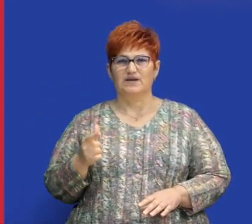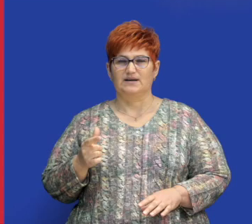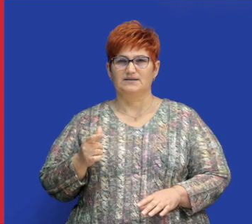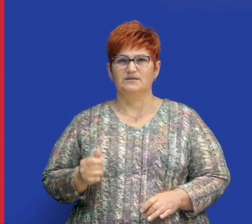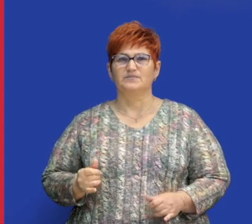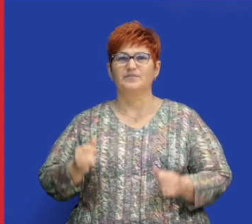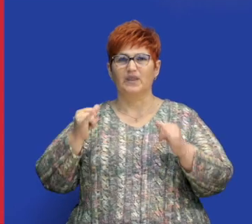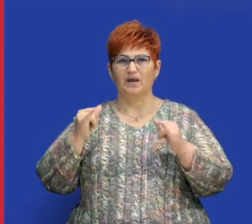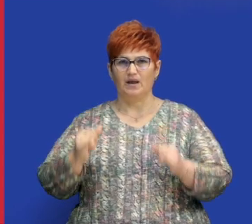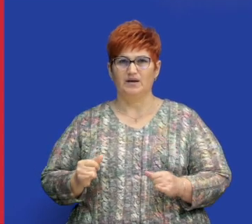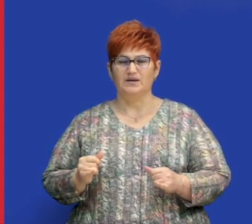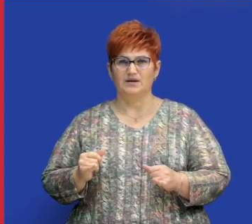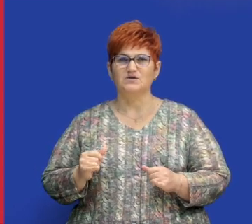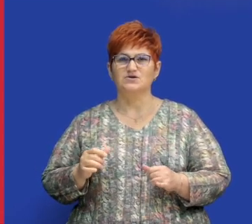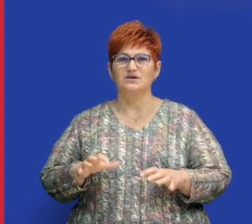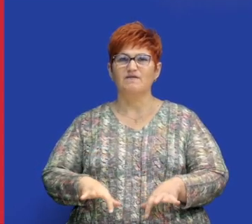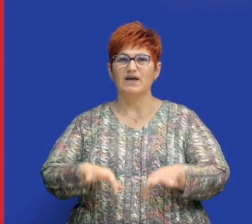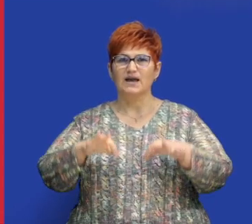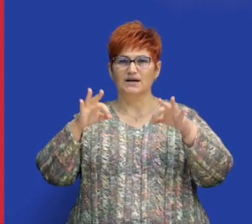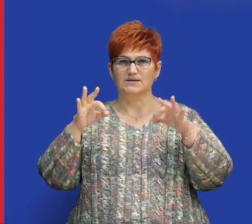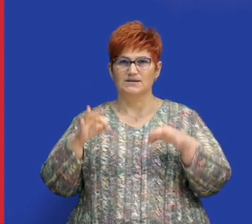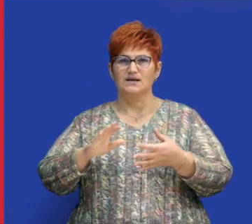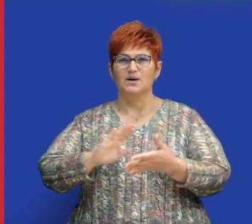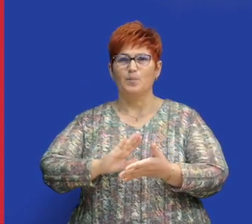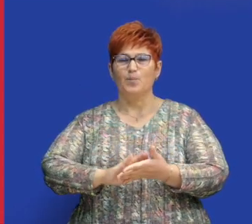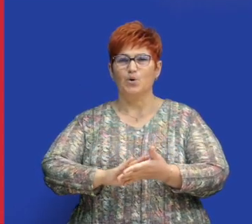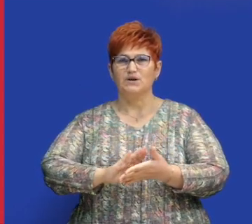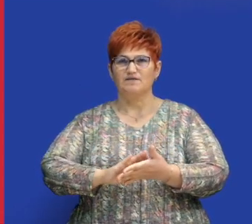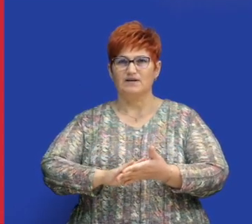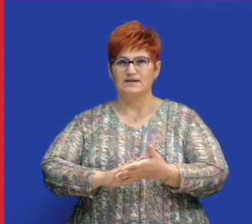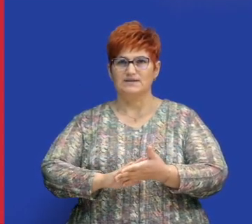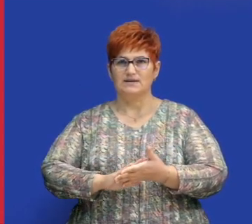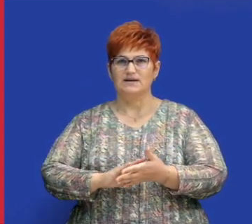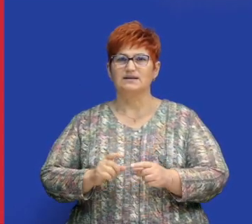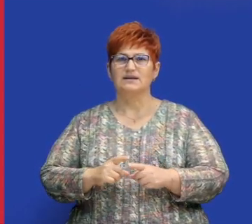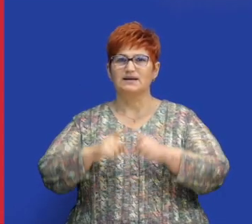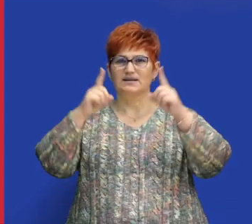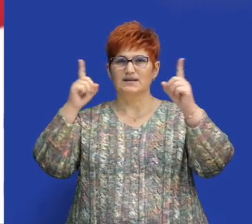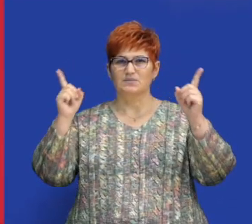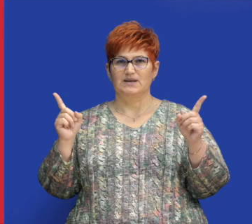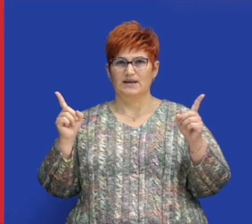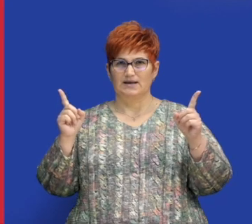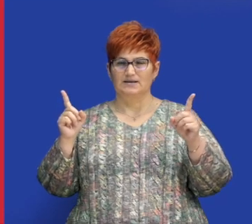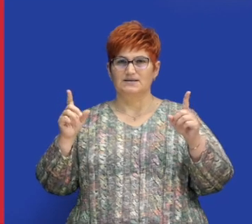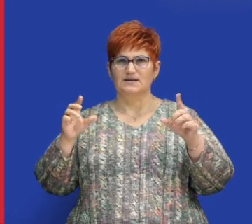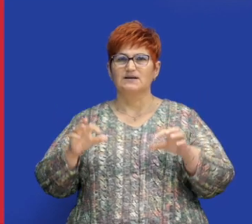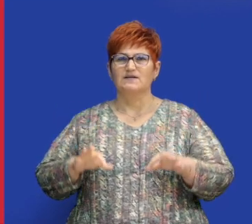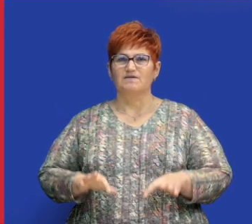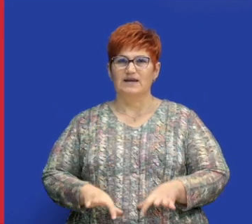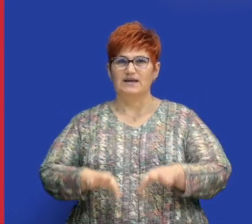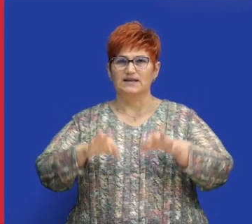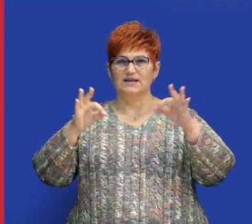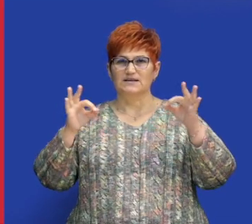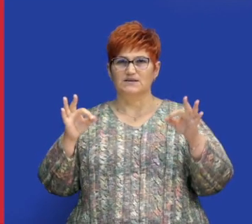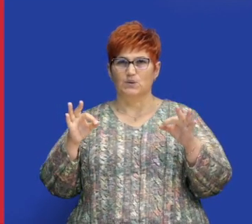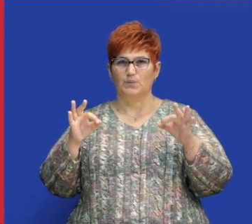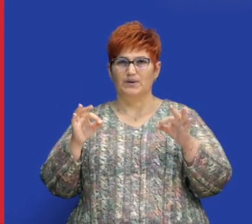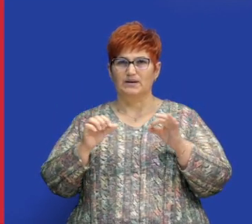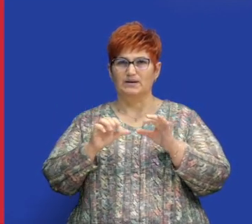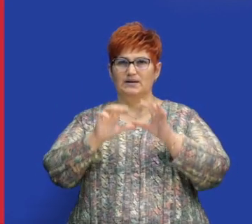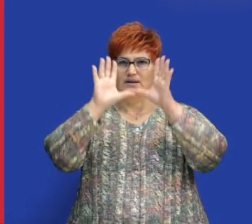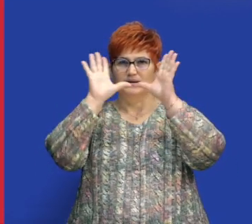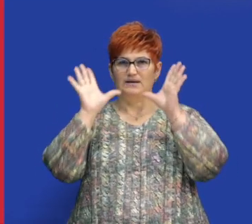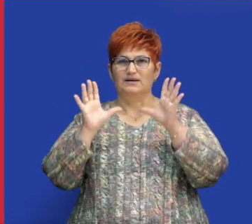Róma. Tempós életvitel, kommunikáció jellemző rájuk. Feltűnő a mindennapi életben is az érzelem